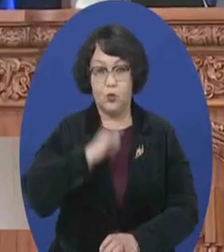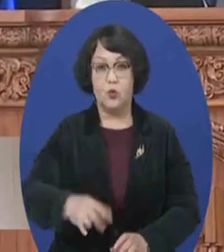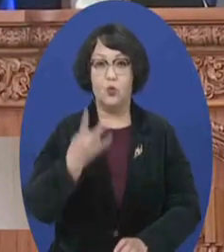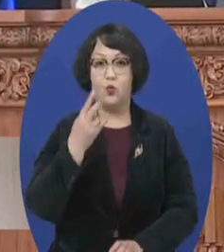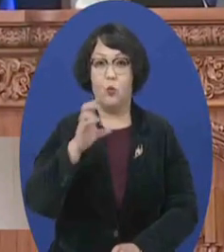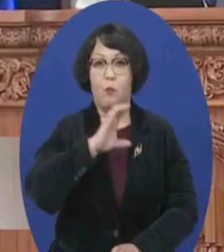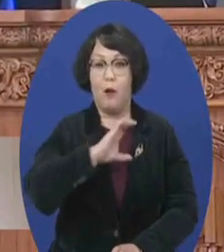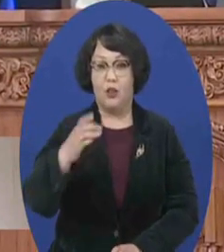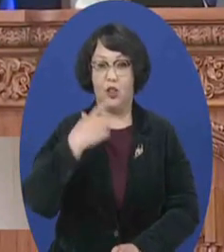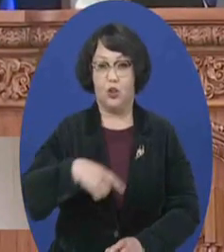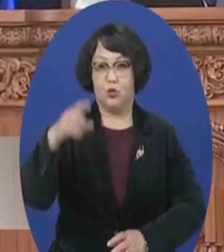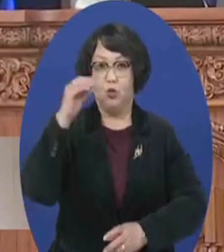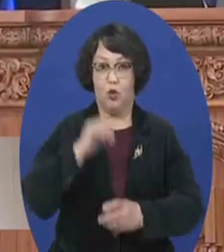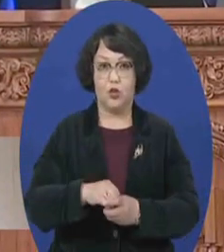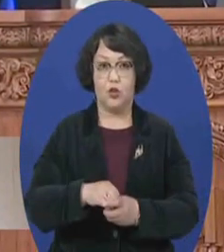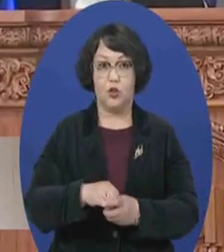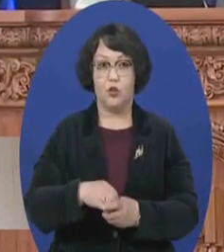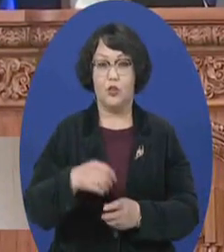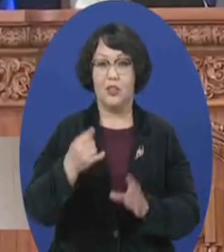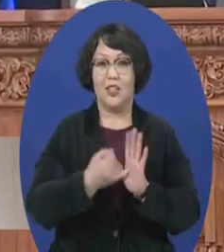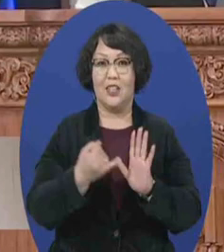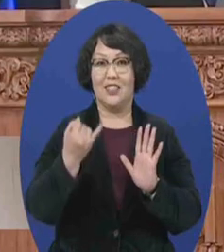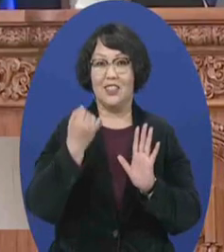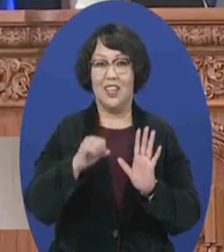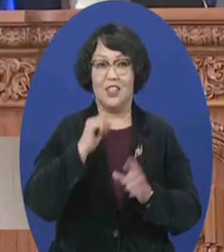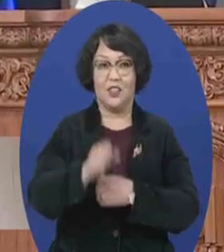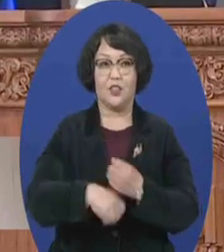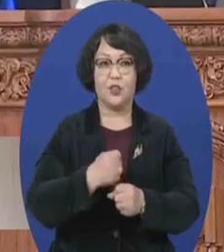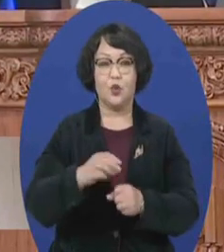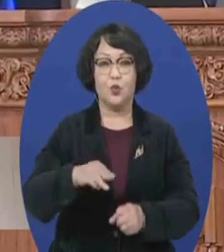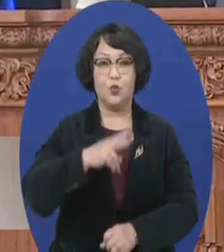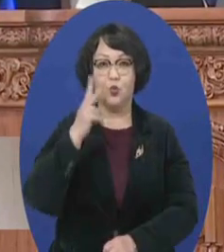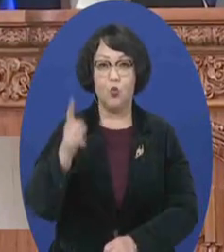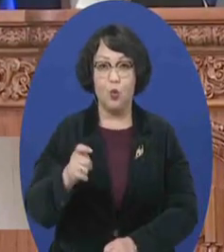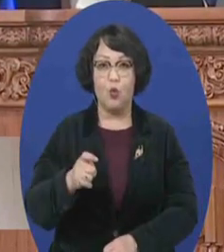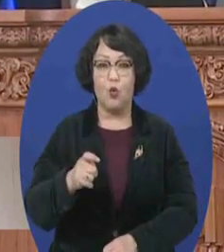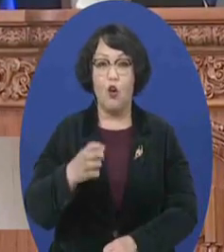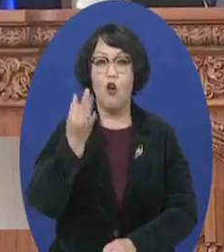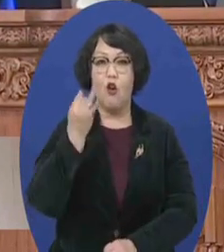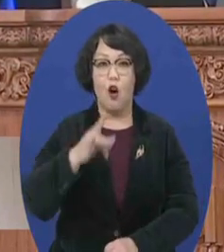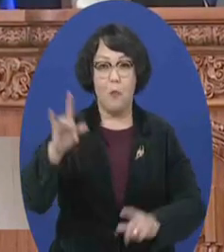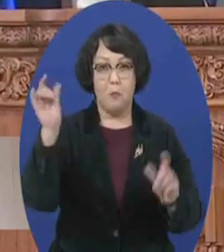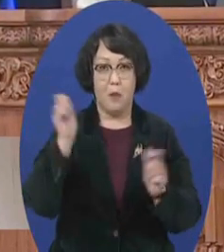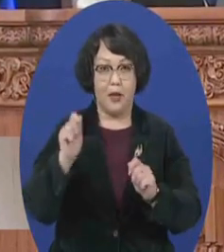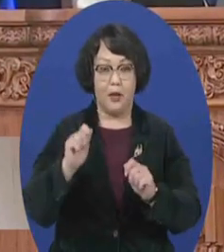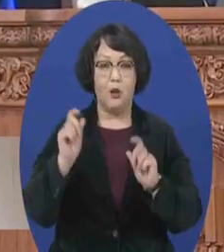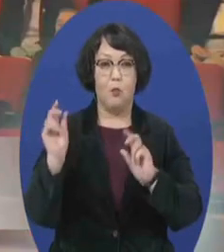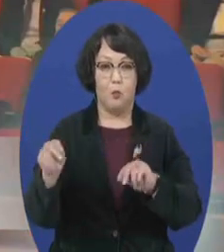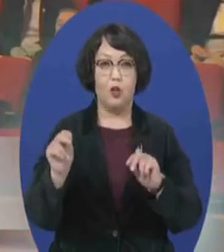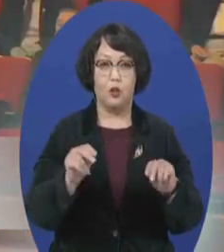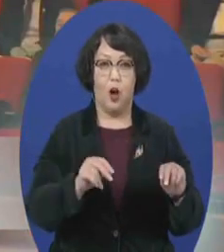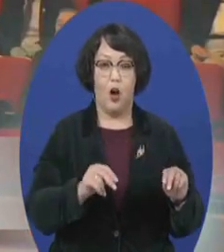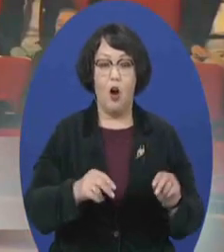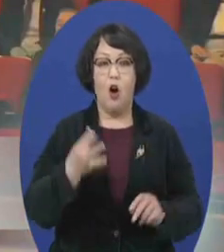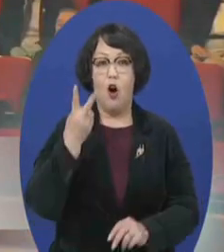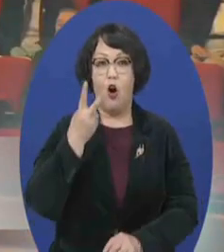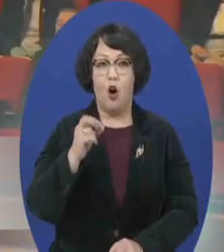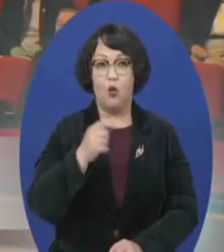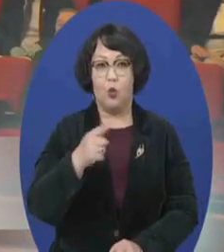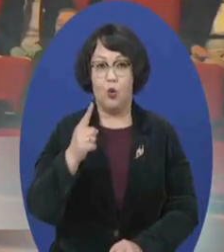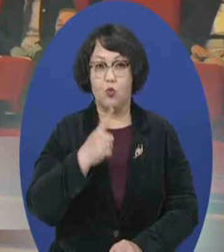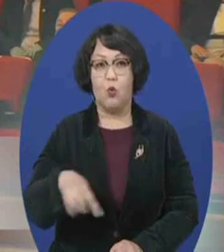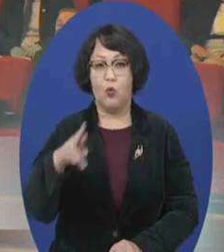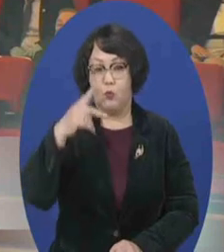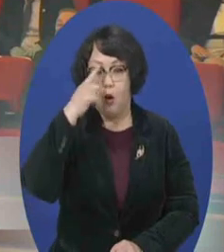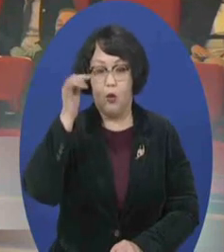үндэсний байгууллагад бүрэн эрхт гишүүнээр элсэний 60 жил зэрэг түүхэн тгшөөнүүд тохиож байна. 20-р зуунд манай ард